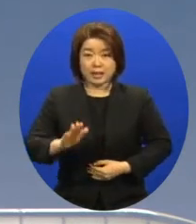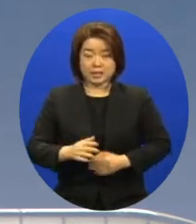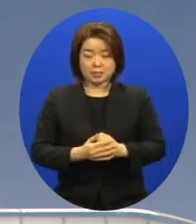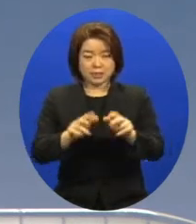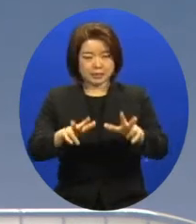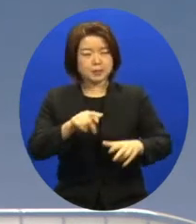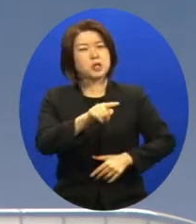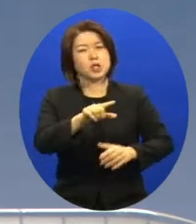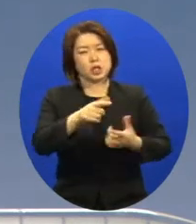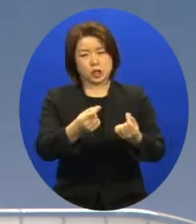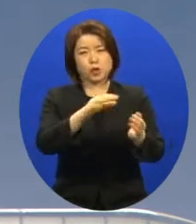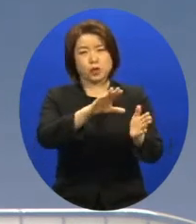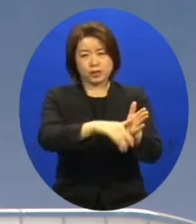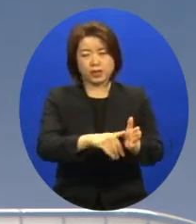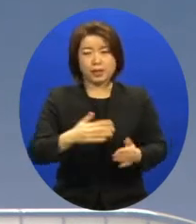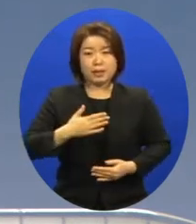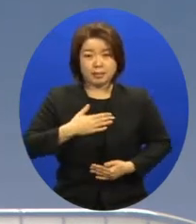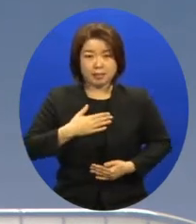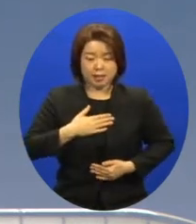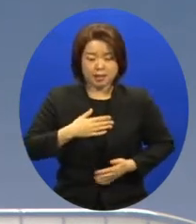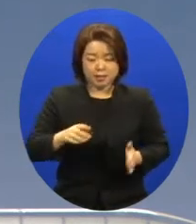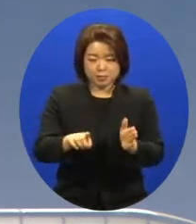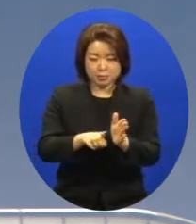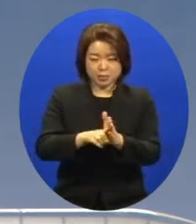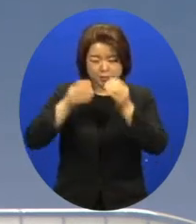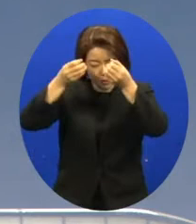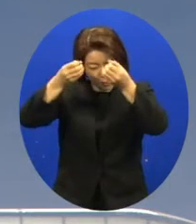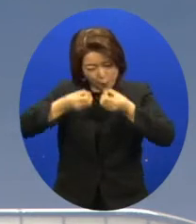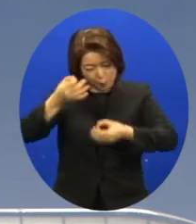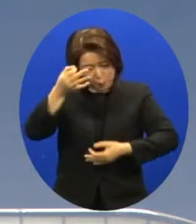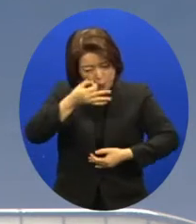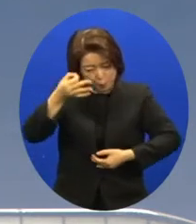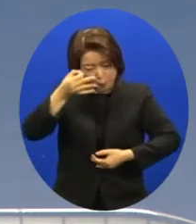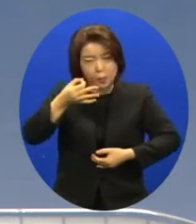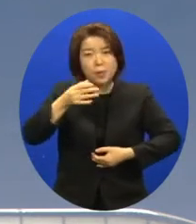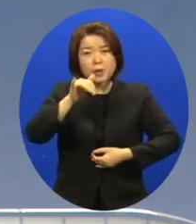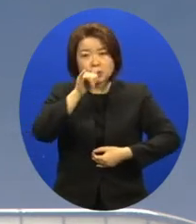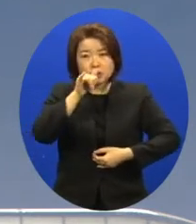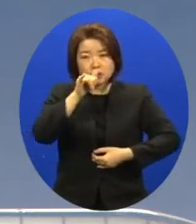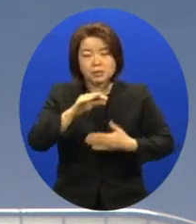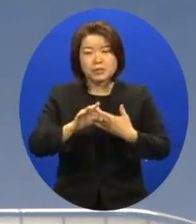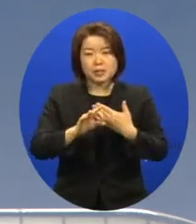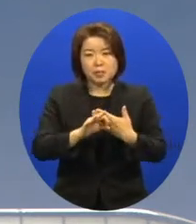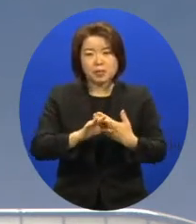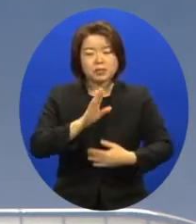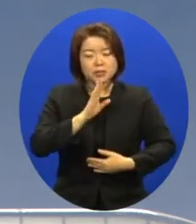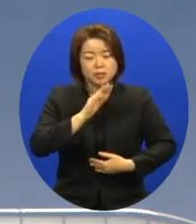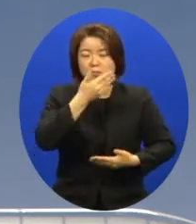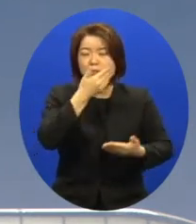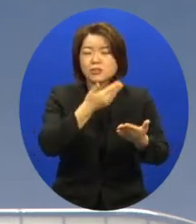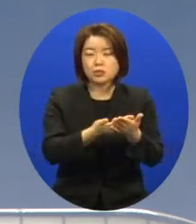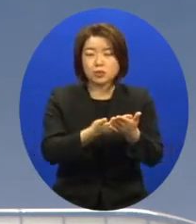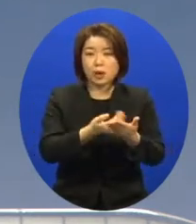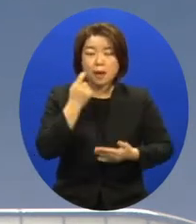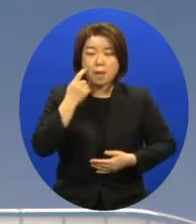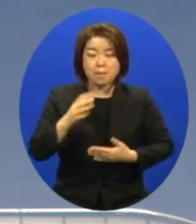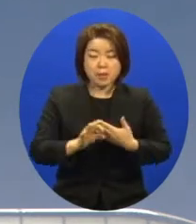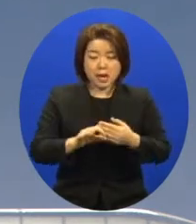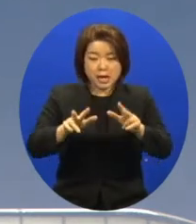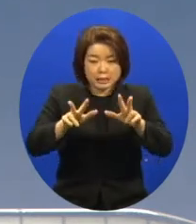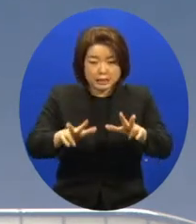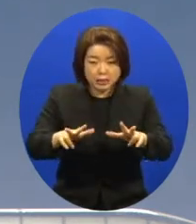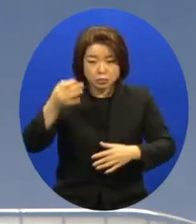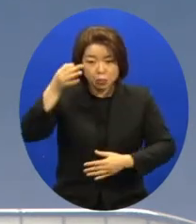같은 때에 우리의 믿음이 점검 될 수 있다는 것은 너무 름을 중요합니다 만약에 지금도 깨어지지